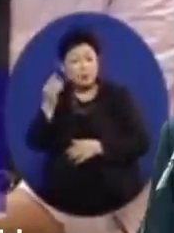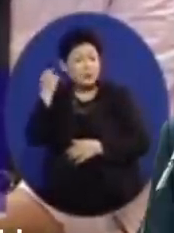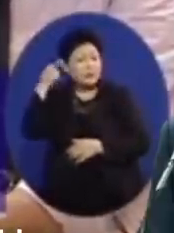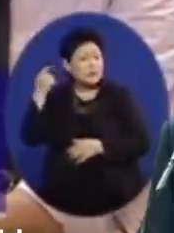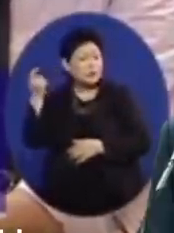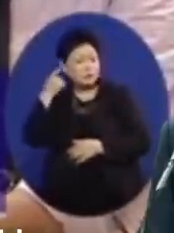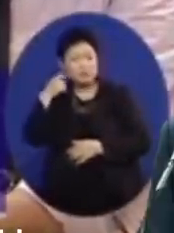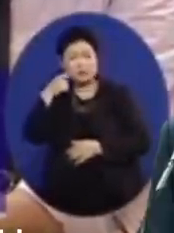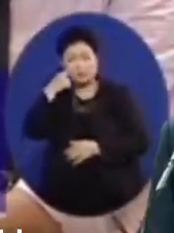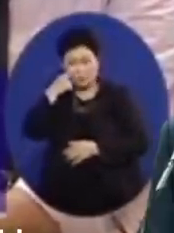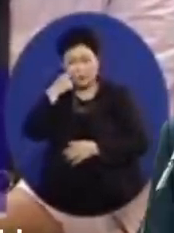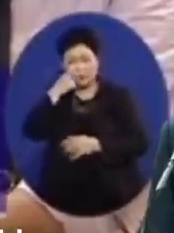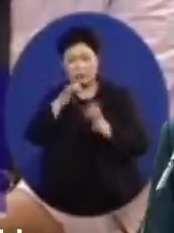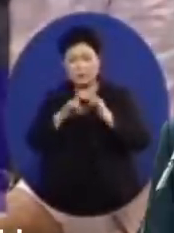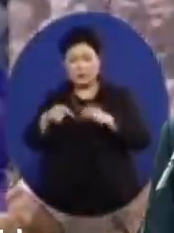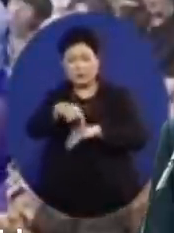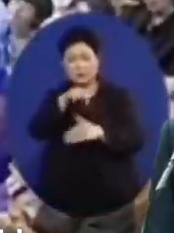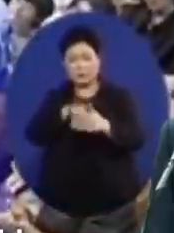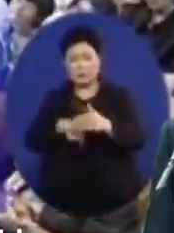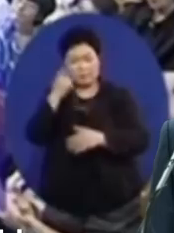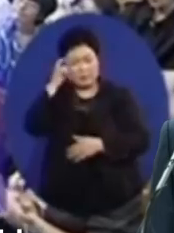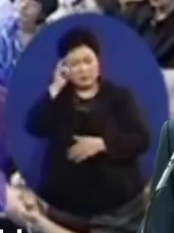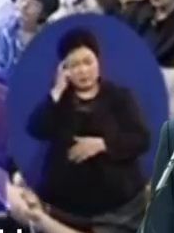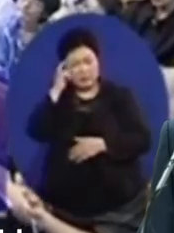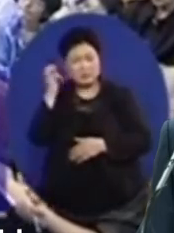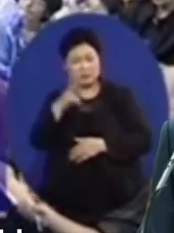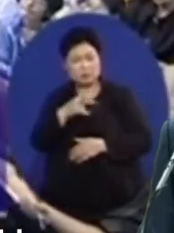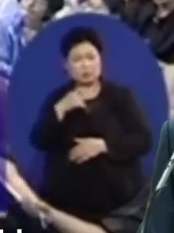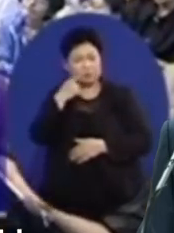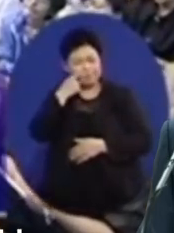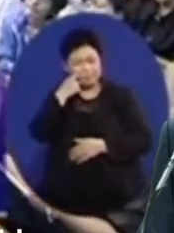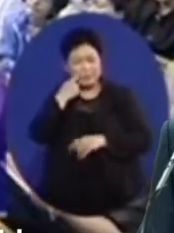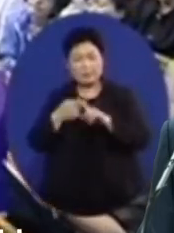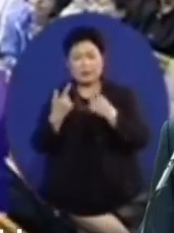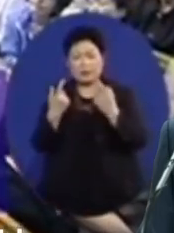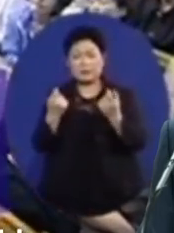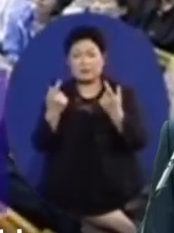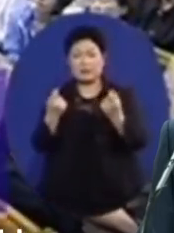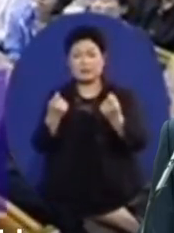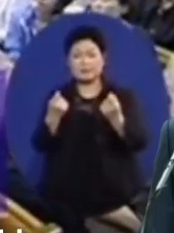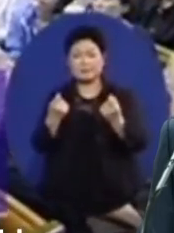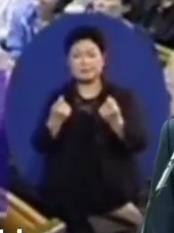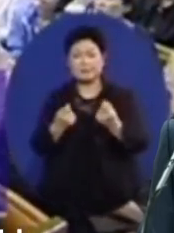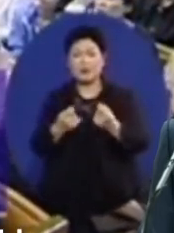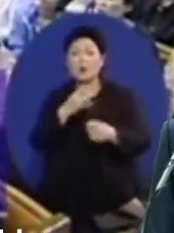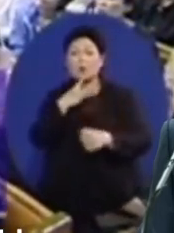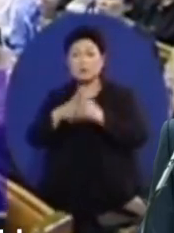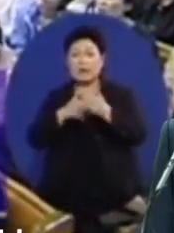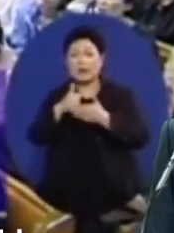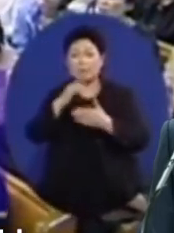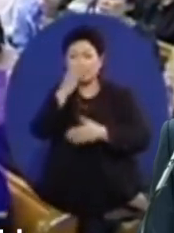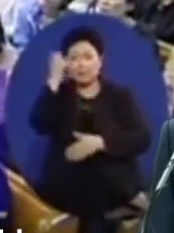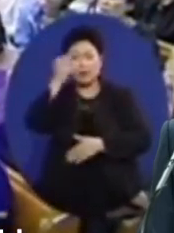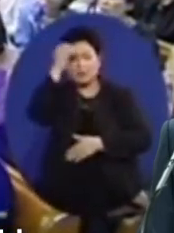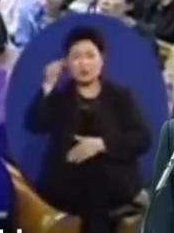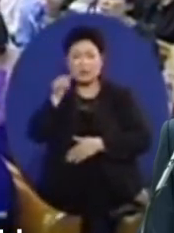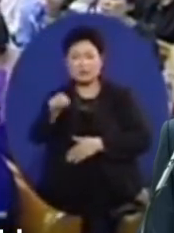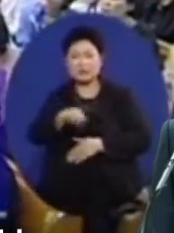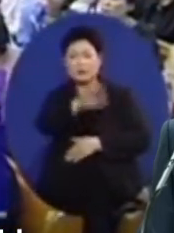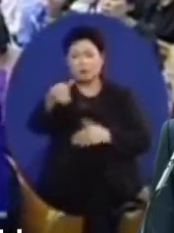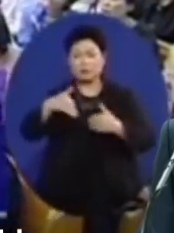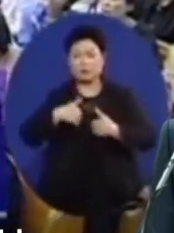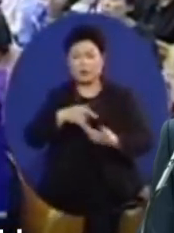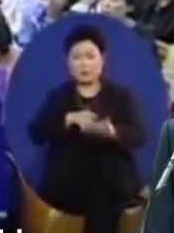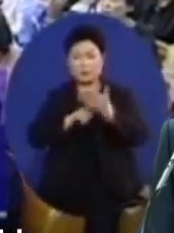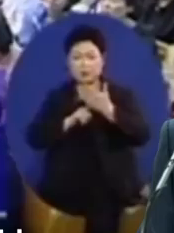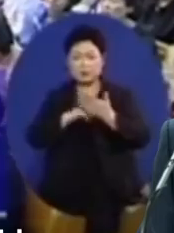못하고 귀로 듣지 못하고 사람의 마음으로 생각지도 못하였다함과 같으니라. 오직 하나님이 성령으로 이것을 우리에게